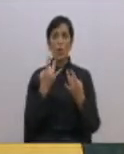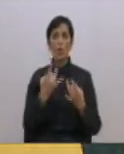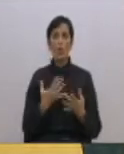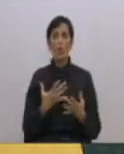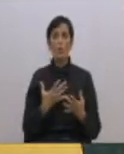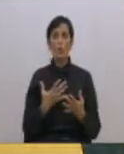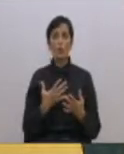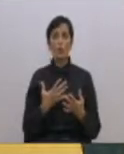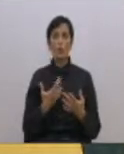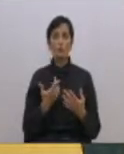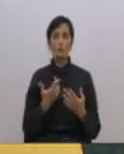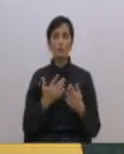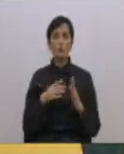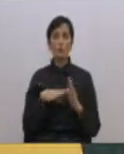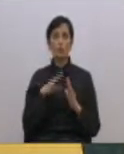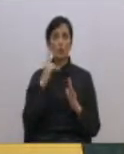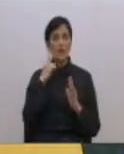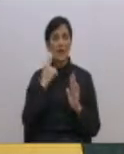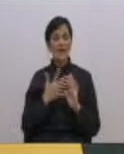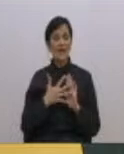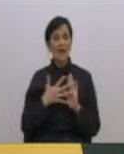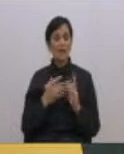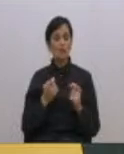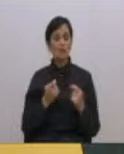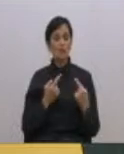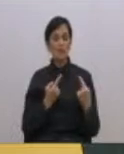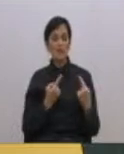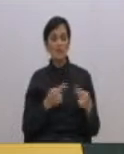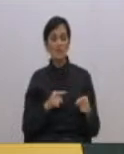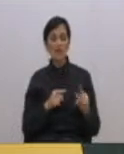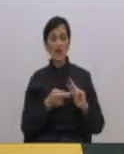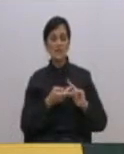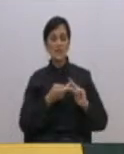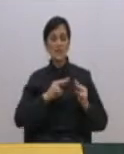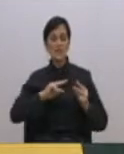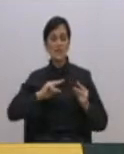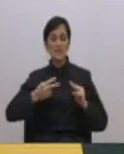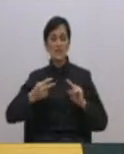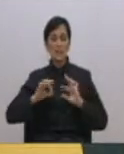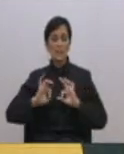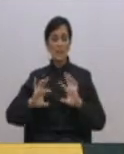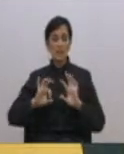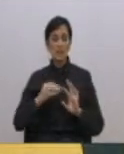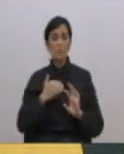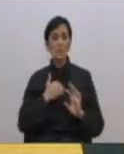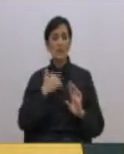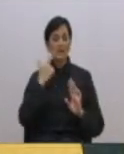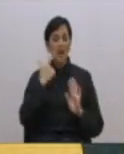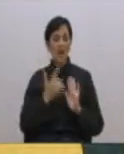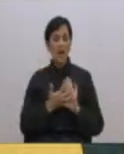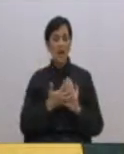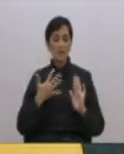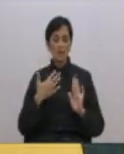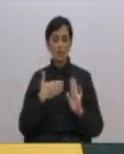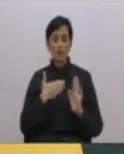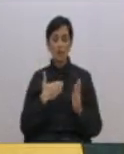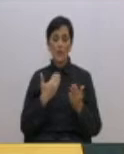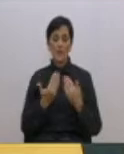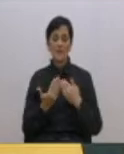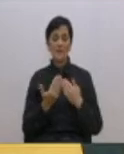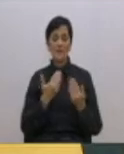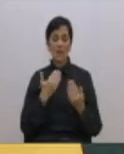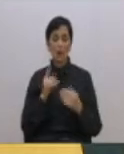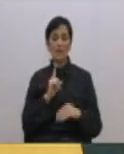უფრო გასაგებად ცოტა სხვა ინტერპრეტაციები მიეცა და უფრო გასაგები იყოს ჩემი დამოკიდებულება,